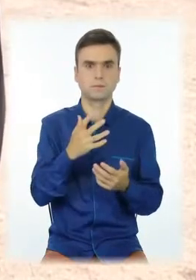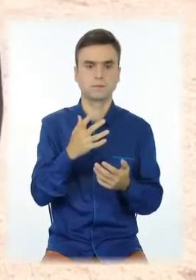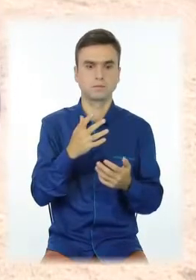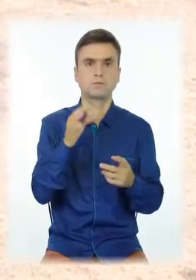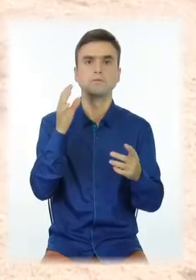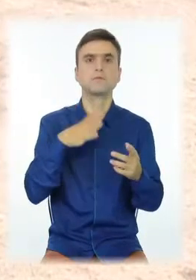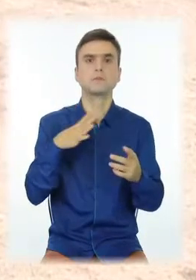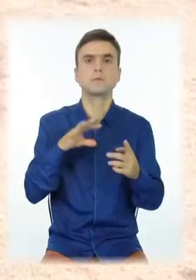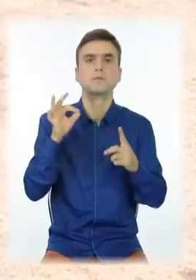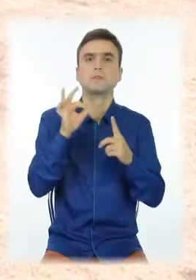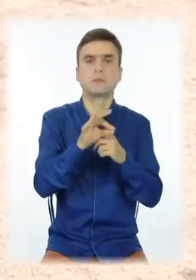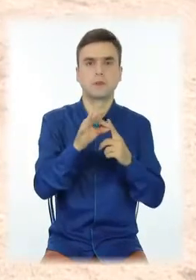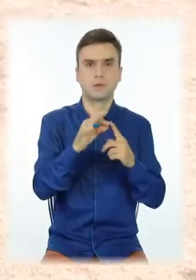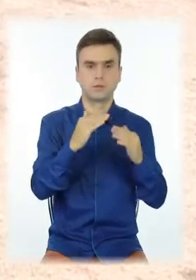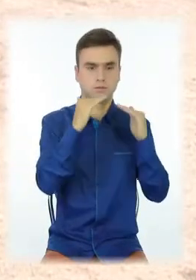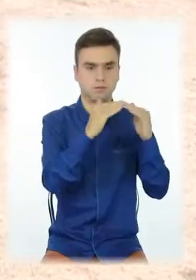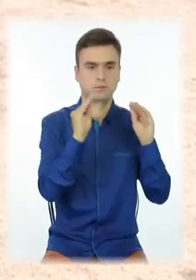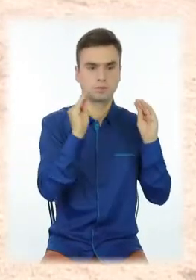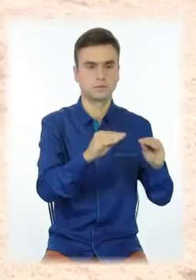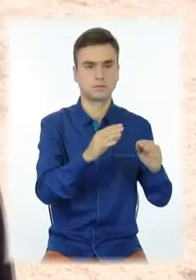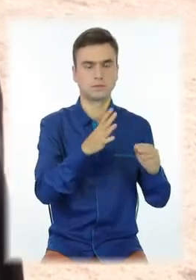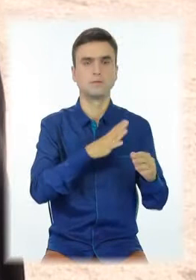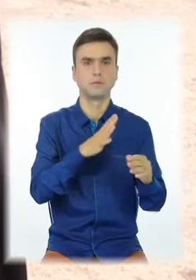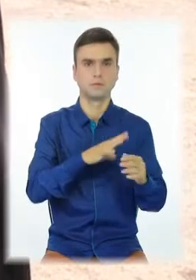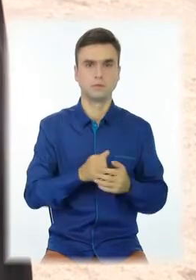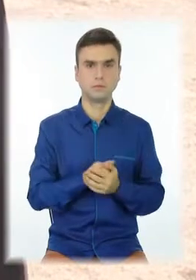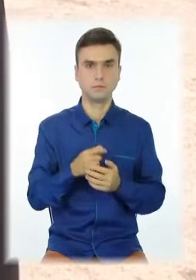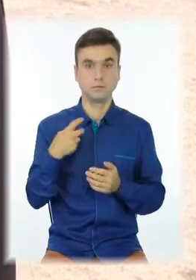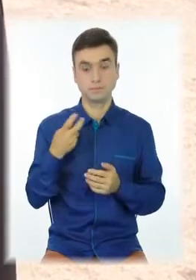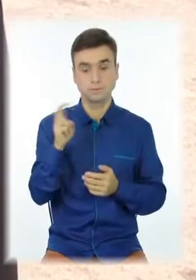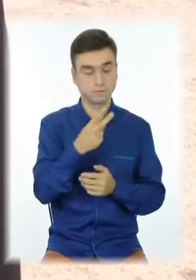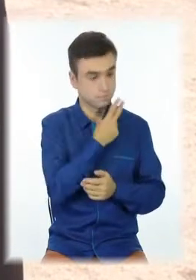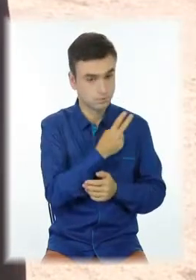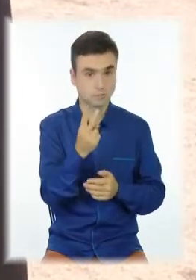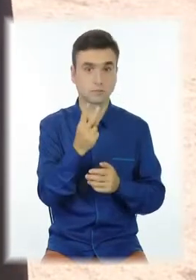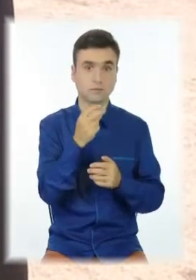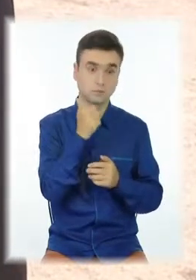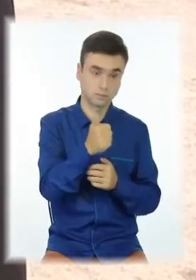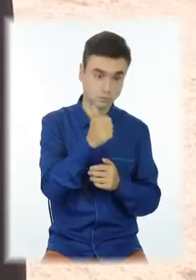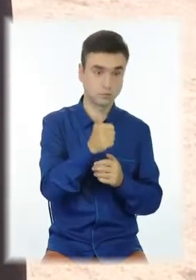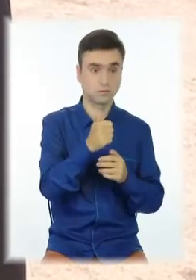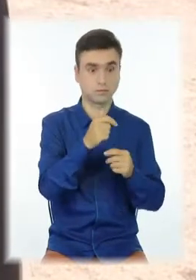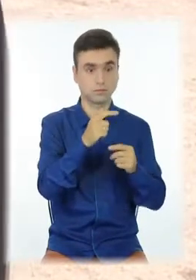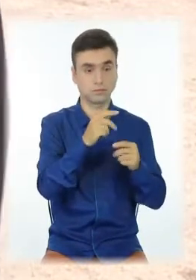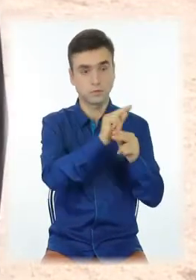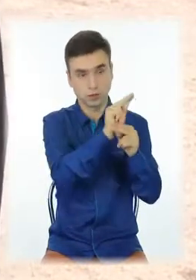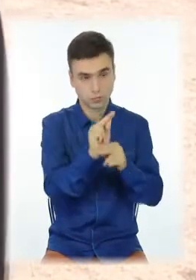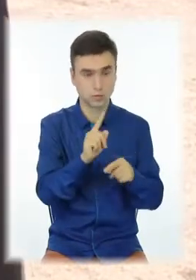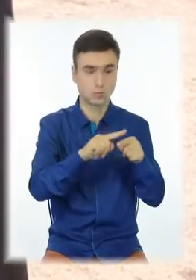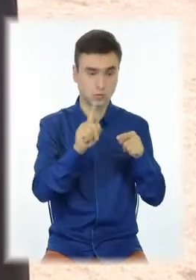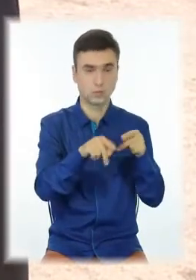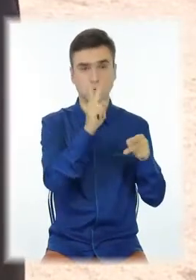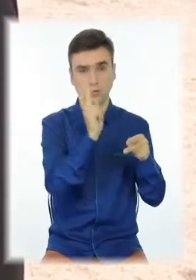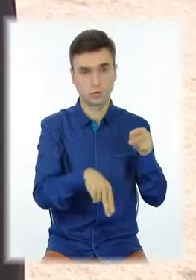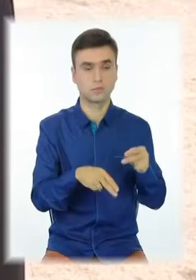Тобто те, що ми побачили, воно, ну, в принципі, на певній стадії готовності. Сказати, що те, що ми